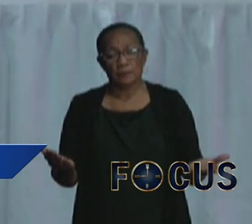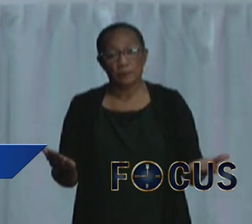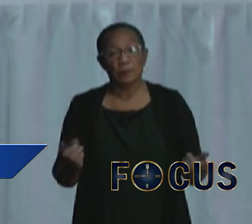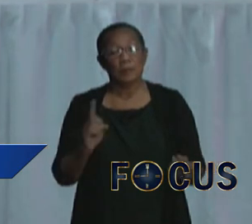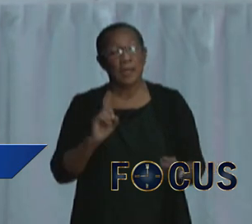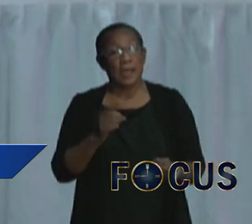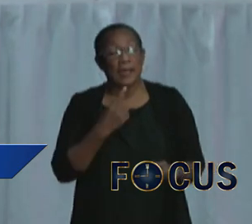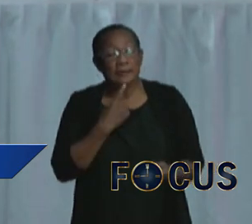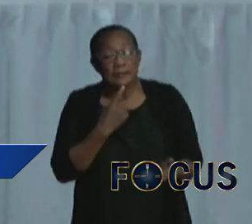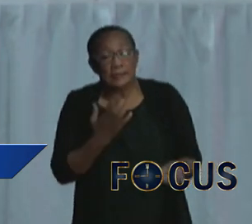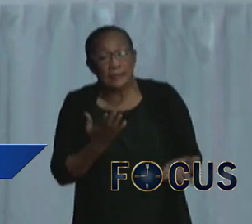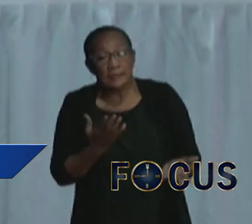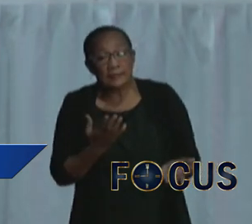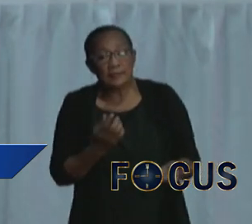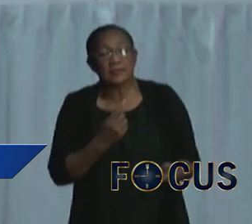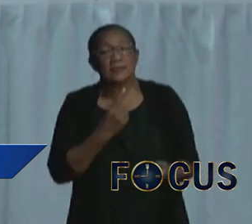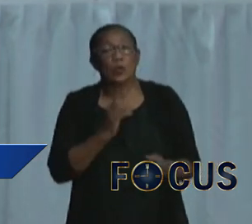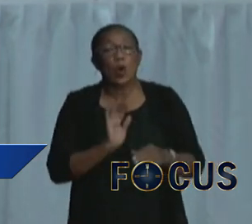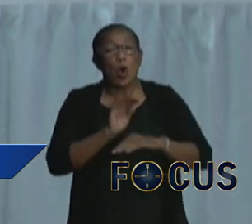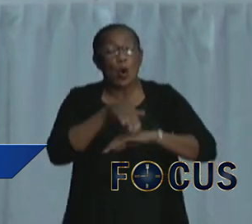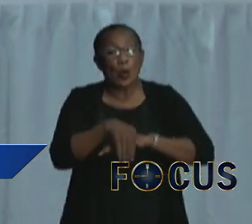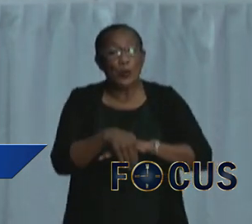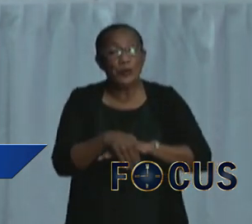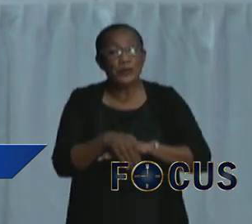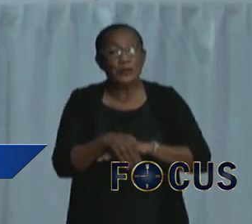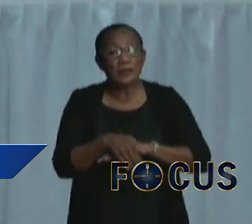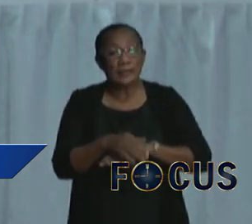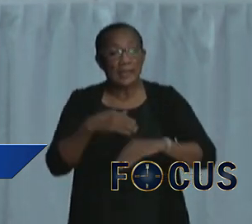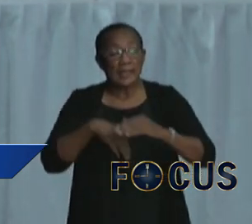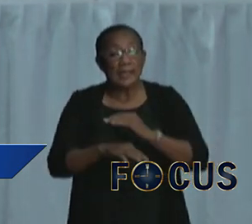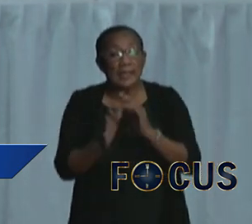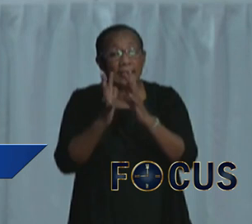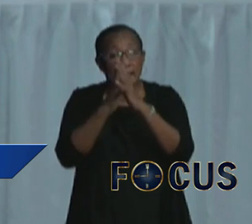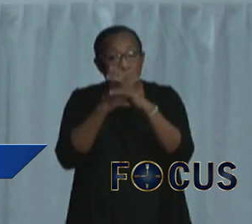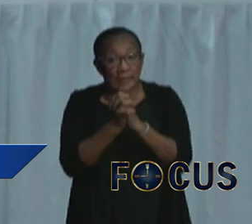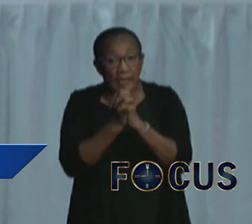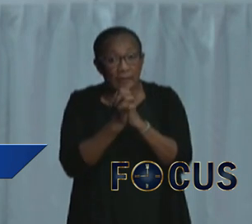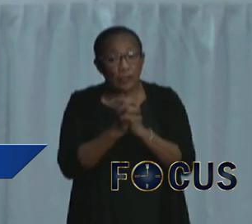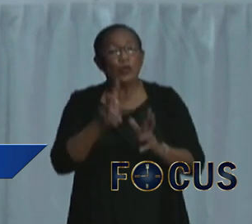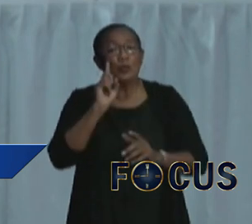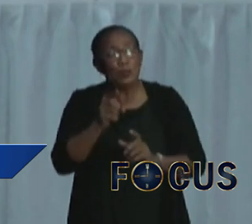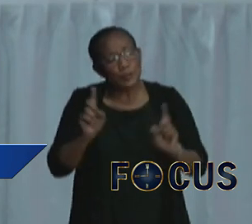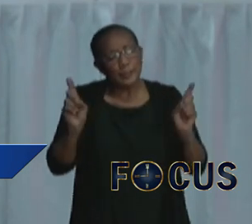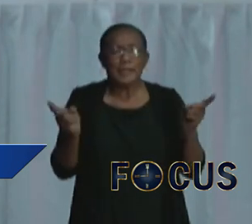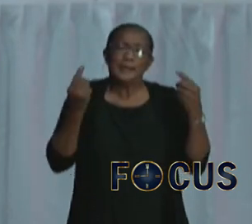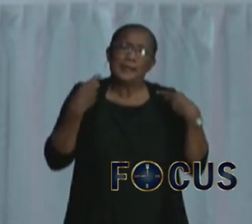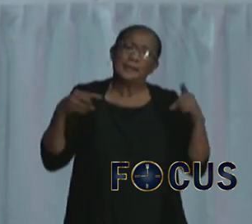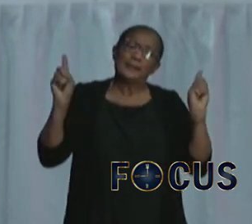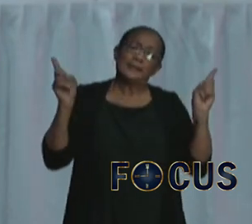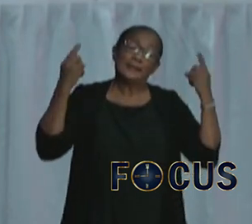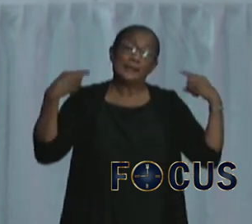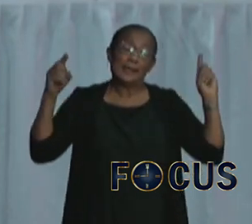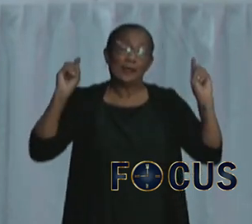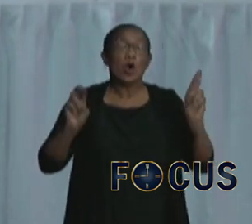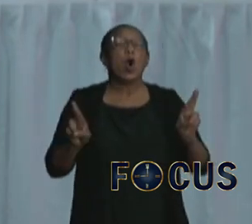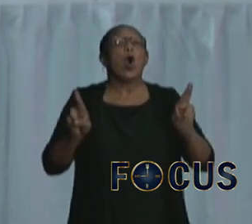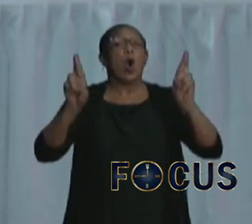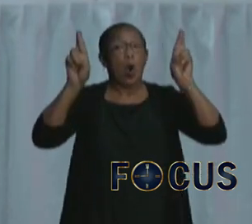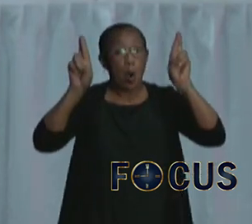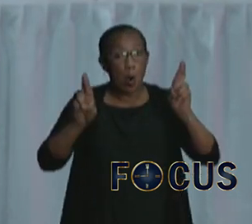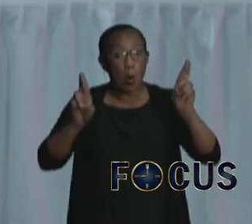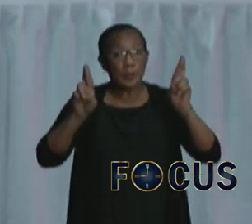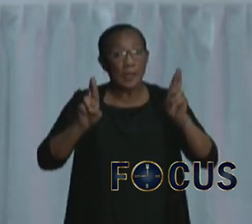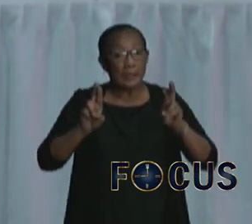Er is wat gezegd over dat er in kerken toch maar gezongen moet worden. Ik hoop dat we ons